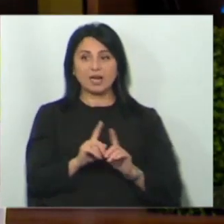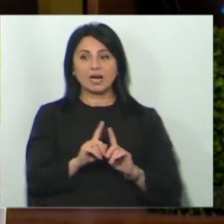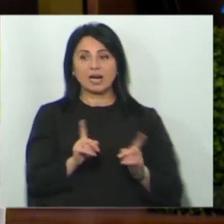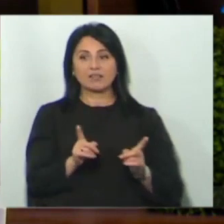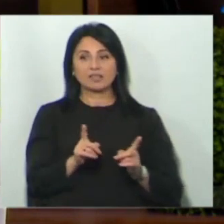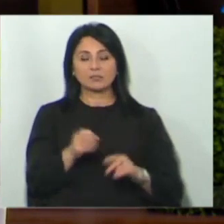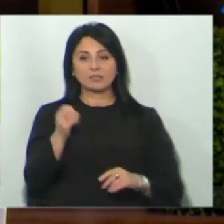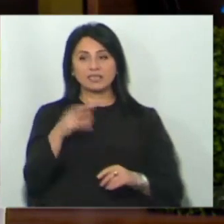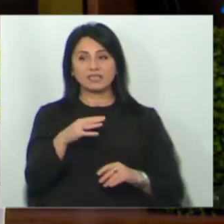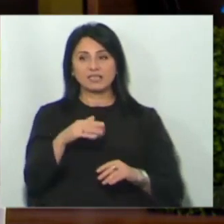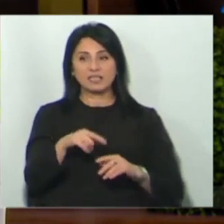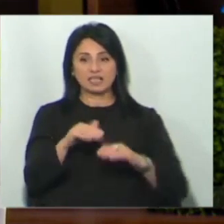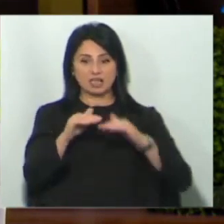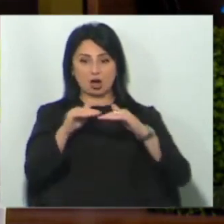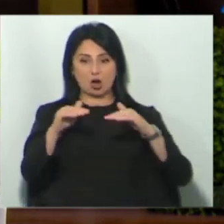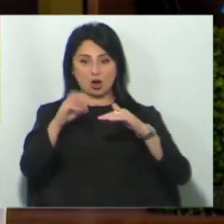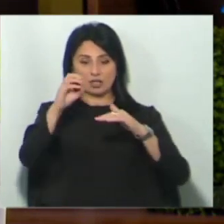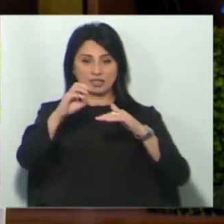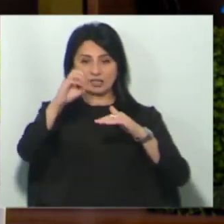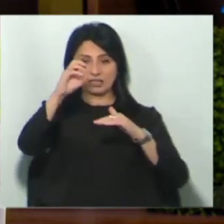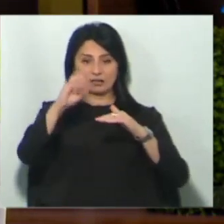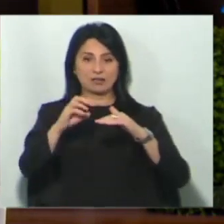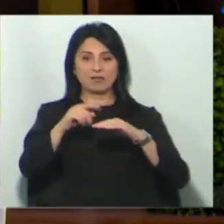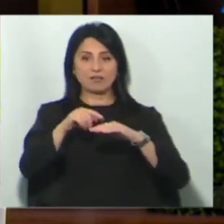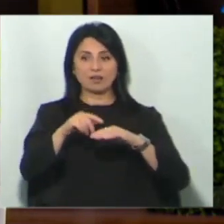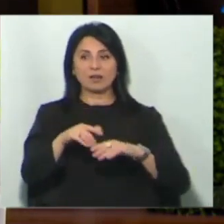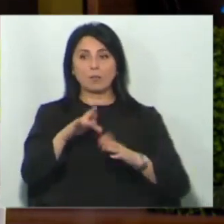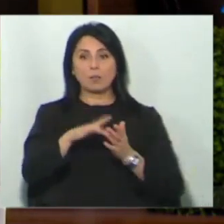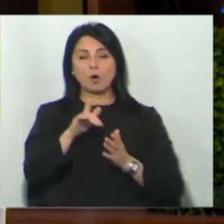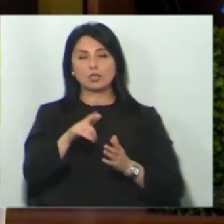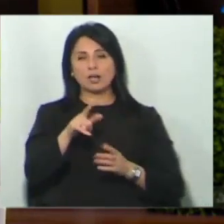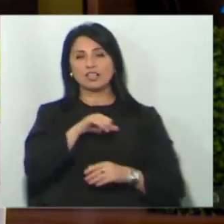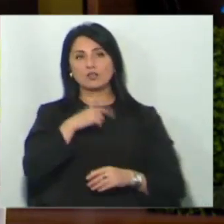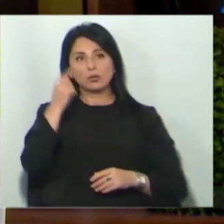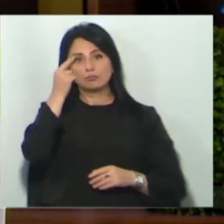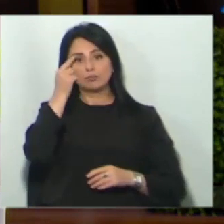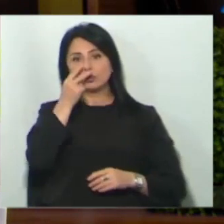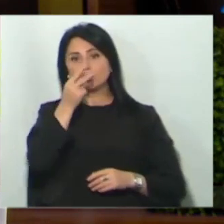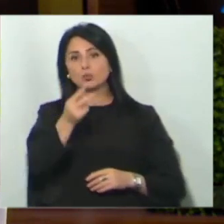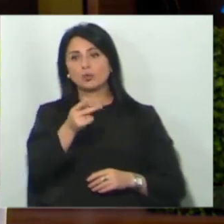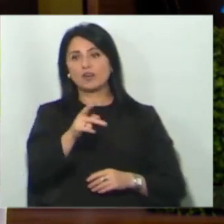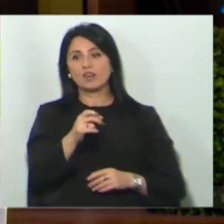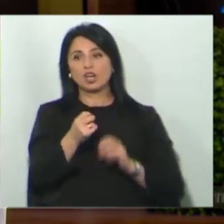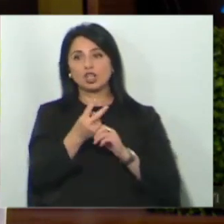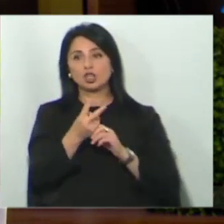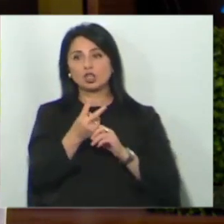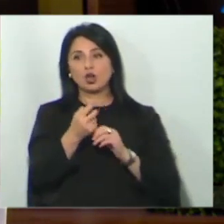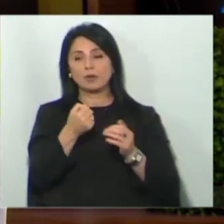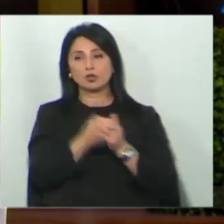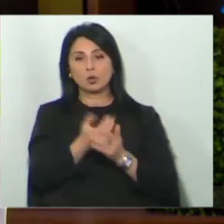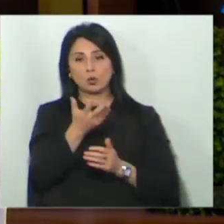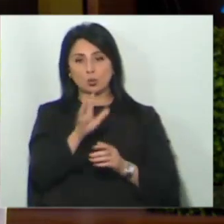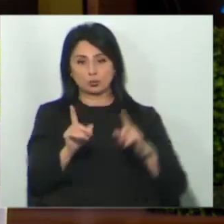განსაკუთრებით მზე ჰორიზონტთან მიმართებაში, არა რომ თქვათ ეს მოსახლეობის თვის უფრო გასაგებად 12 საათიდან